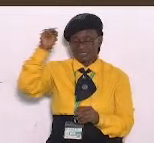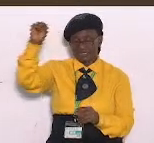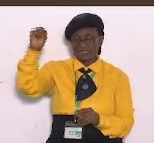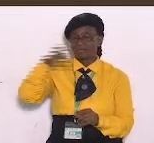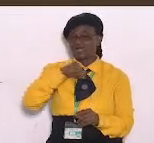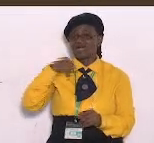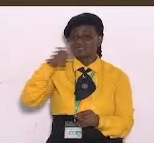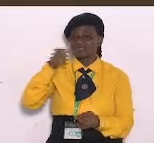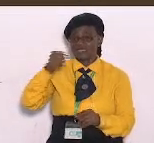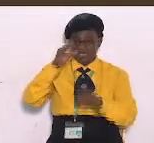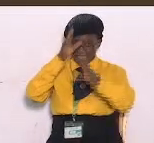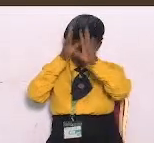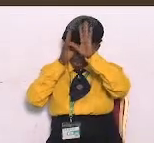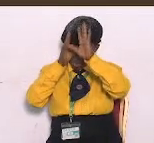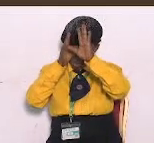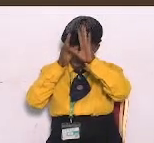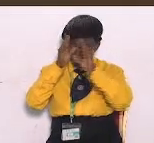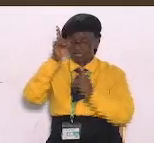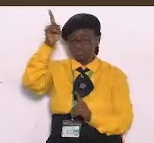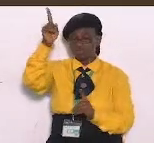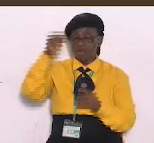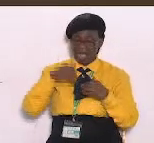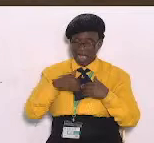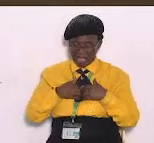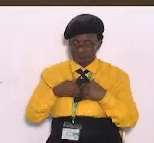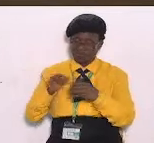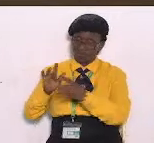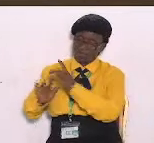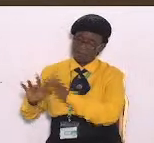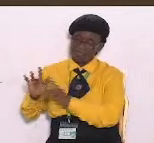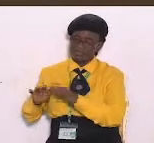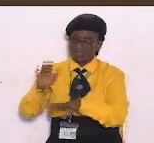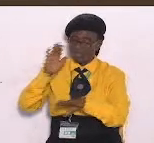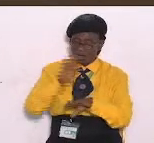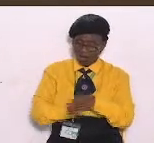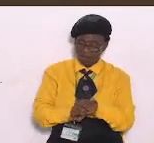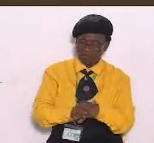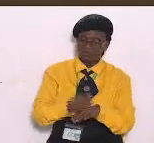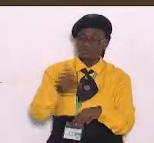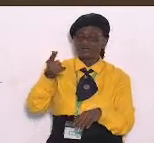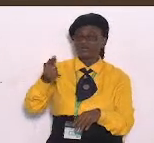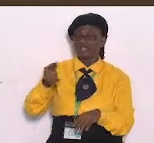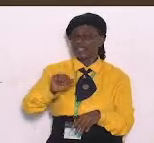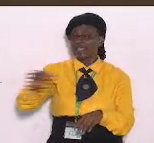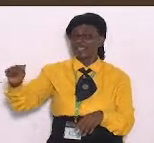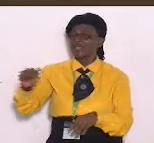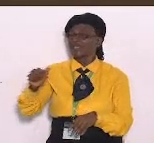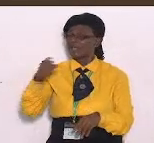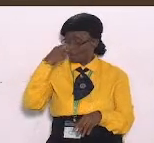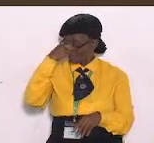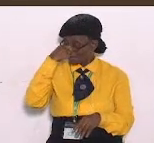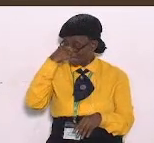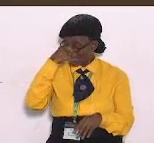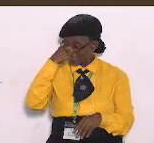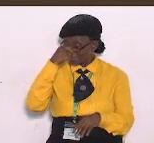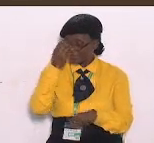le rappelle à Dieu tu avais eu miséricorde sur l'aveugle